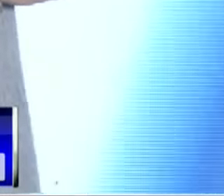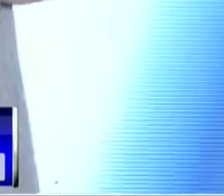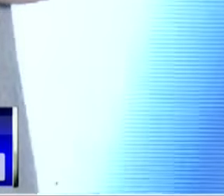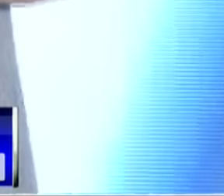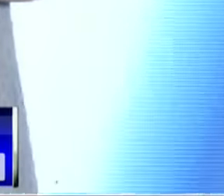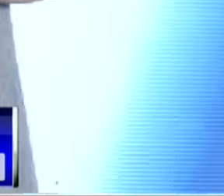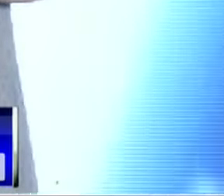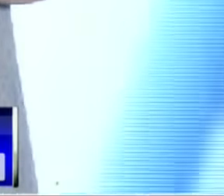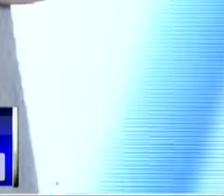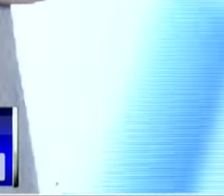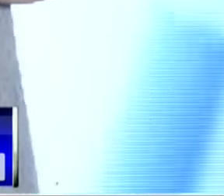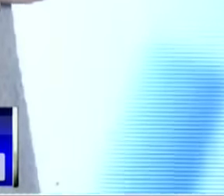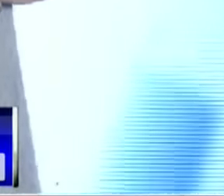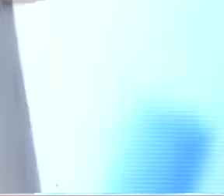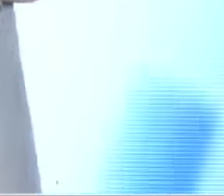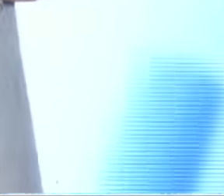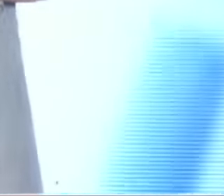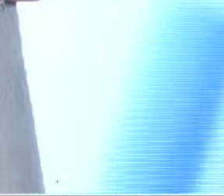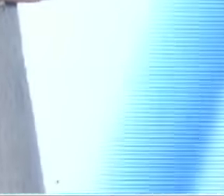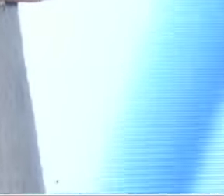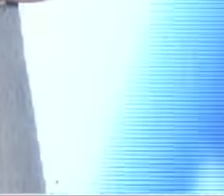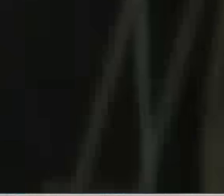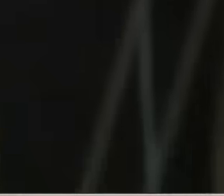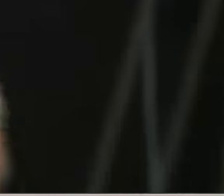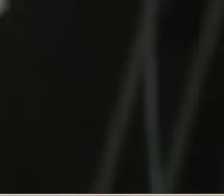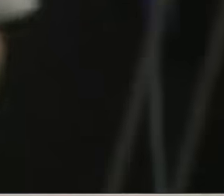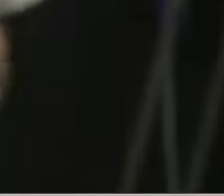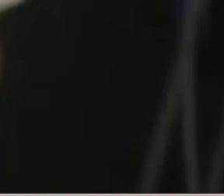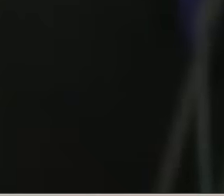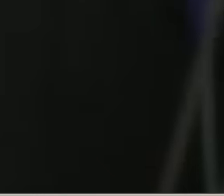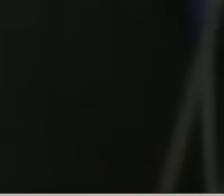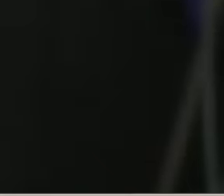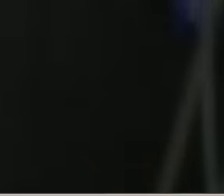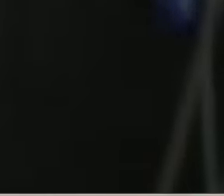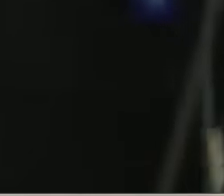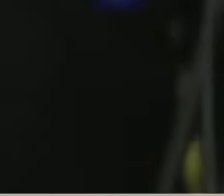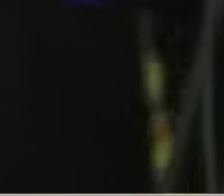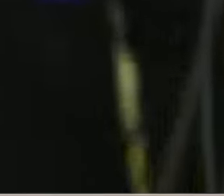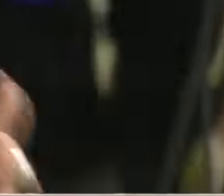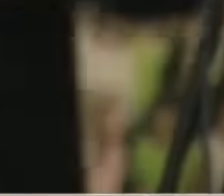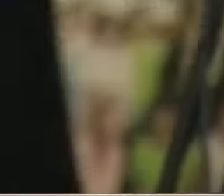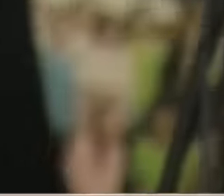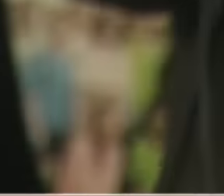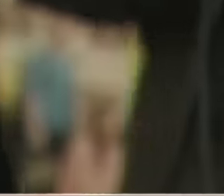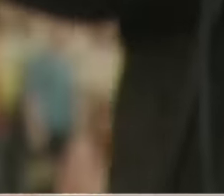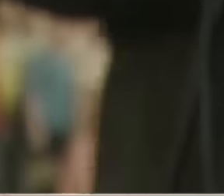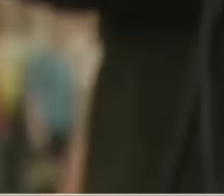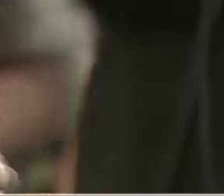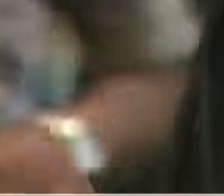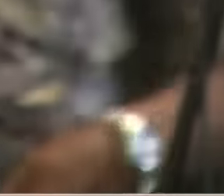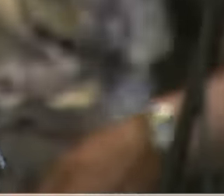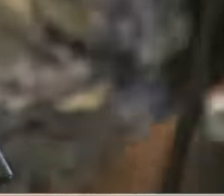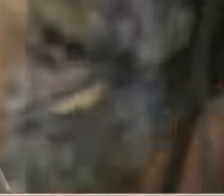second, waktunya sama. Dengan debat kita akan membuka wawasan seluruh masyarakat DKI bisa melihat dan